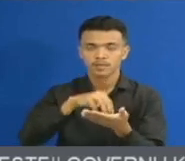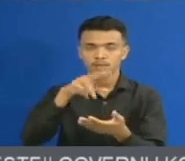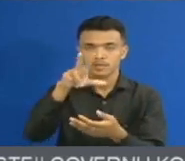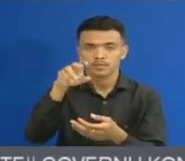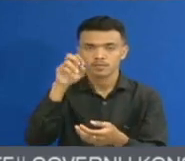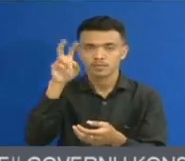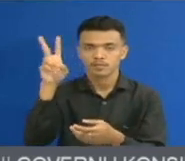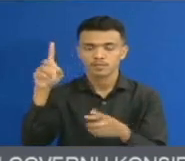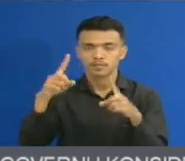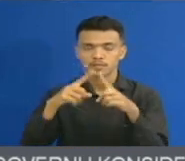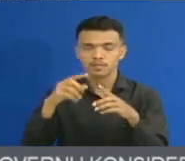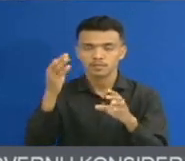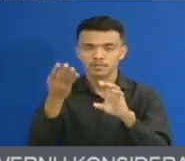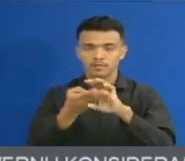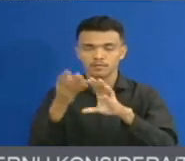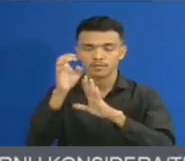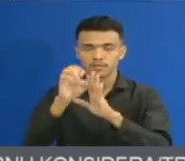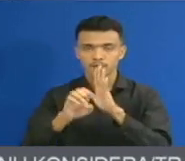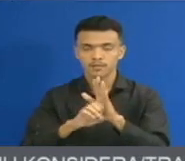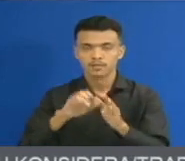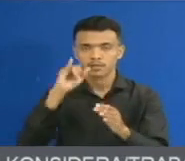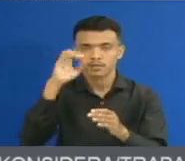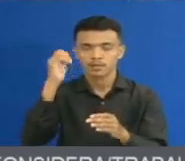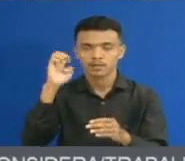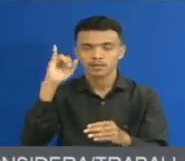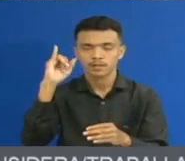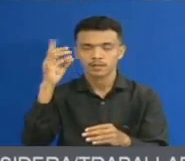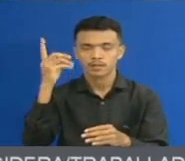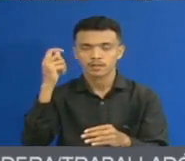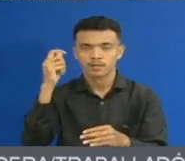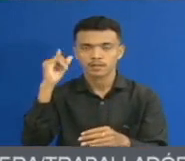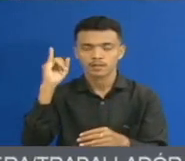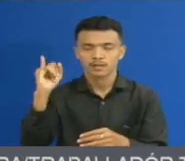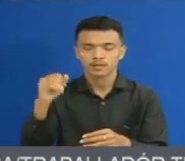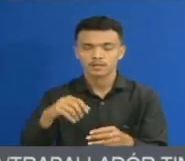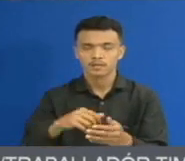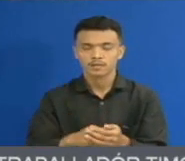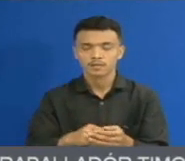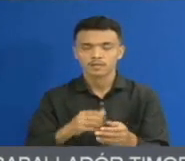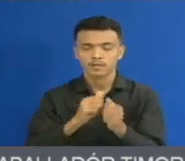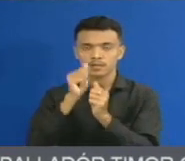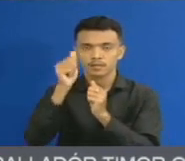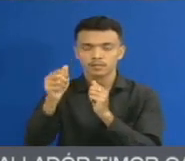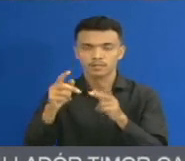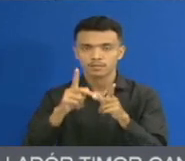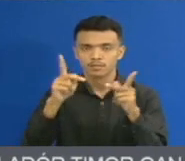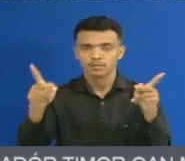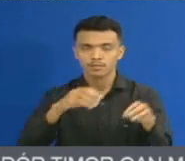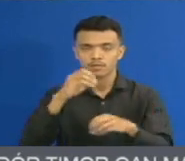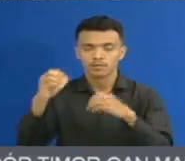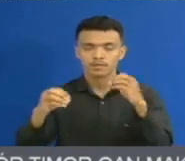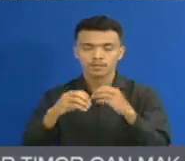bako frestadu. Tambane EITI realiza sosialisasaun ne hodi informa ba publiku kona ba reseitas